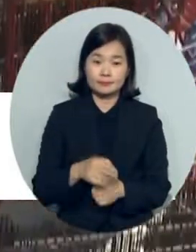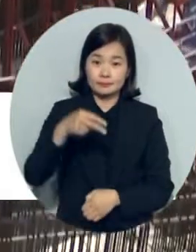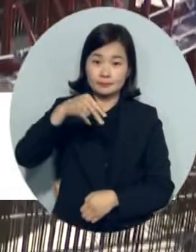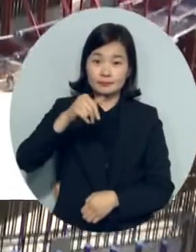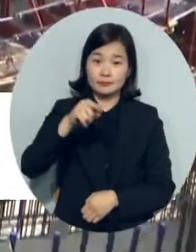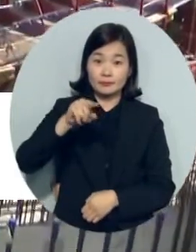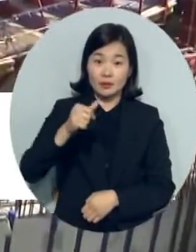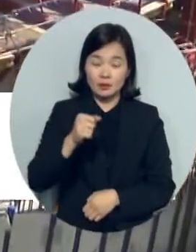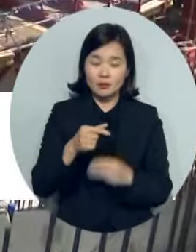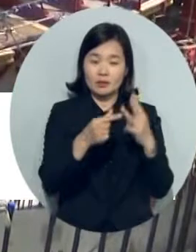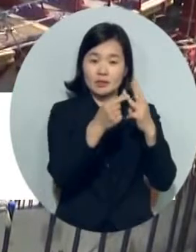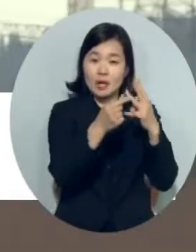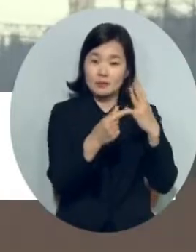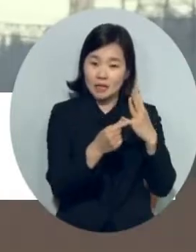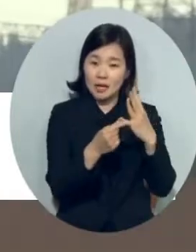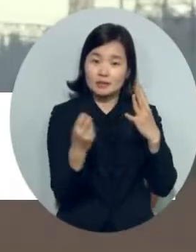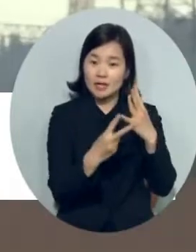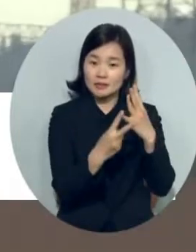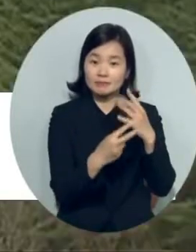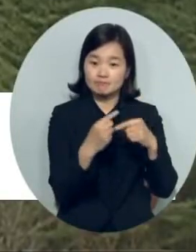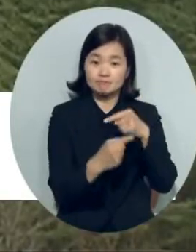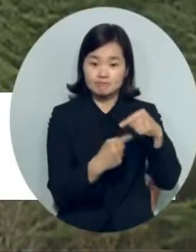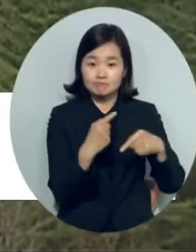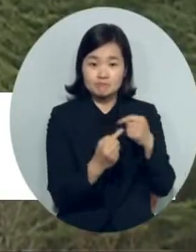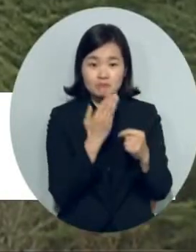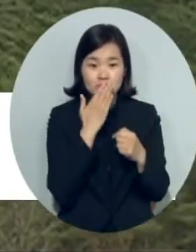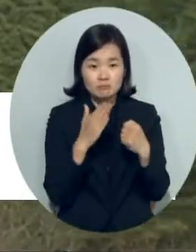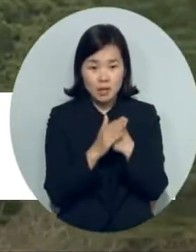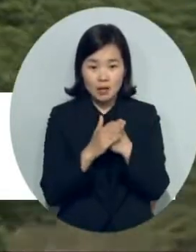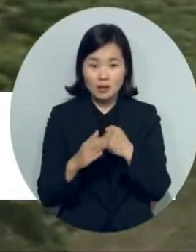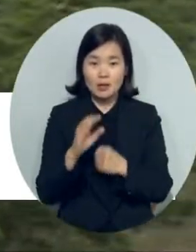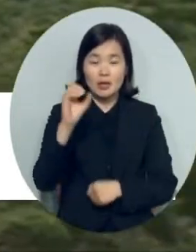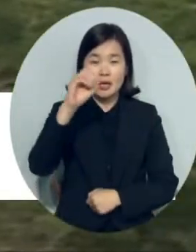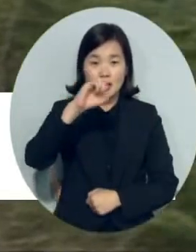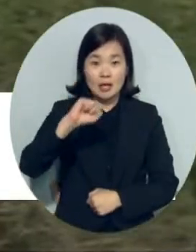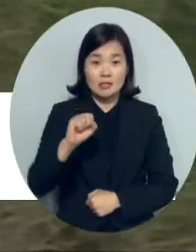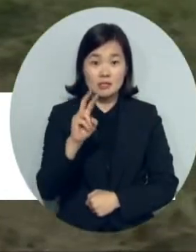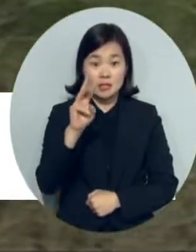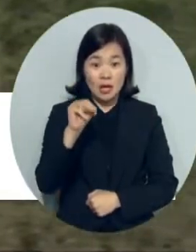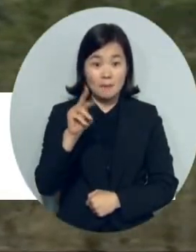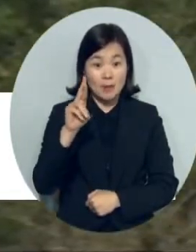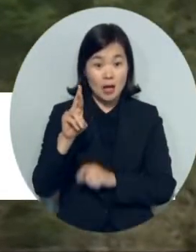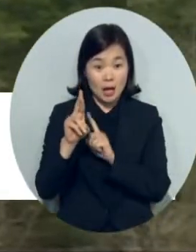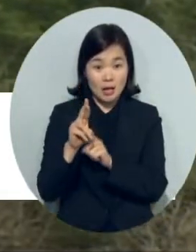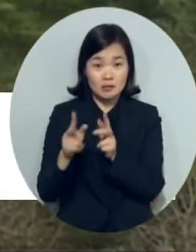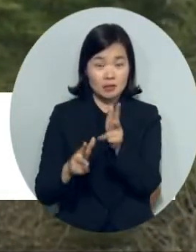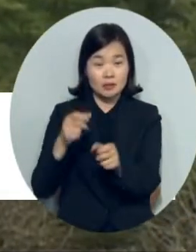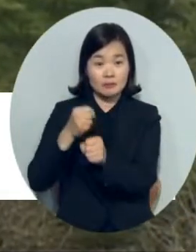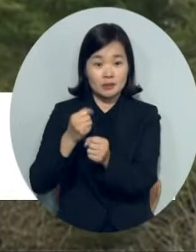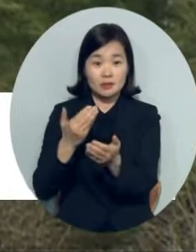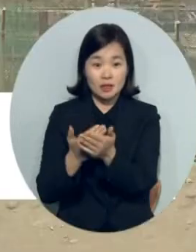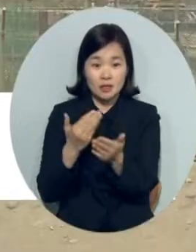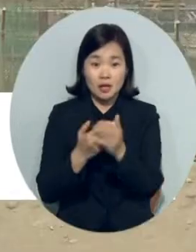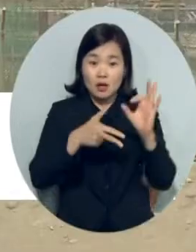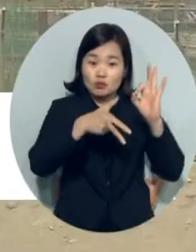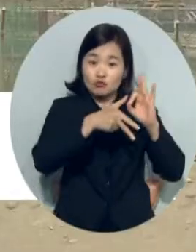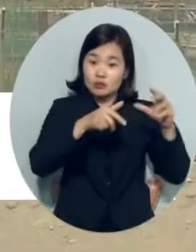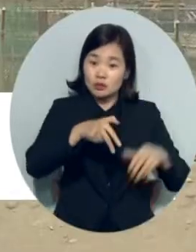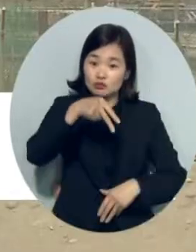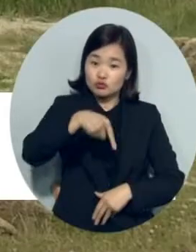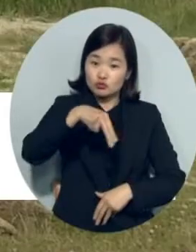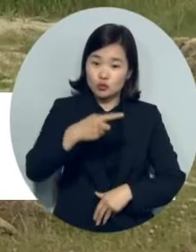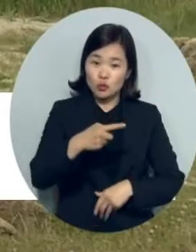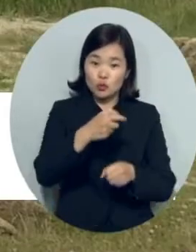운영을 제기해도 올라가는 다 고대 말 특 팍 산다 를 점점 생애 돌라 해골 지내는 수실 전단지에